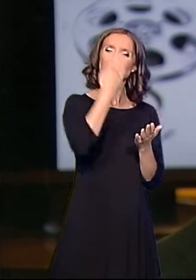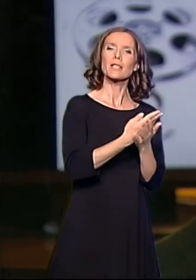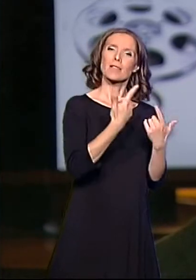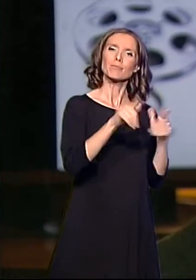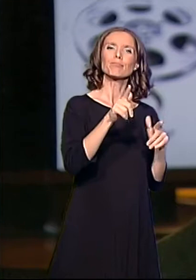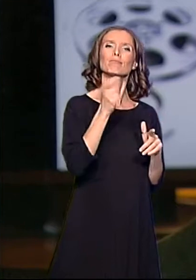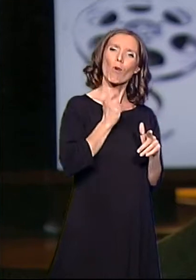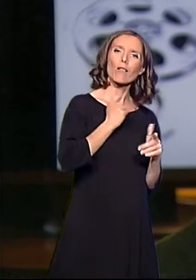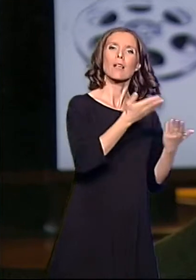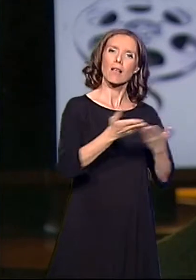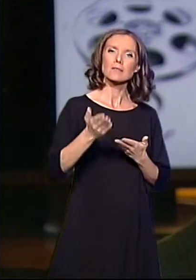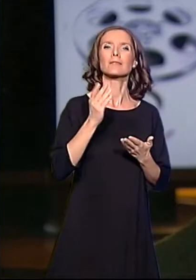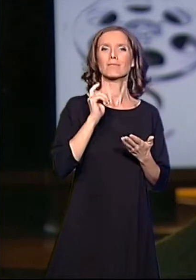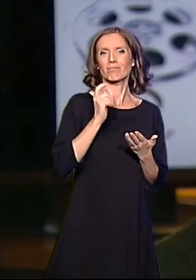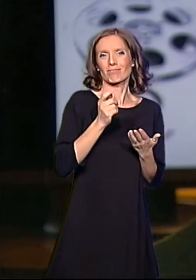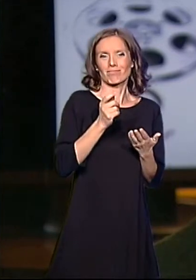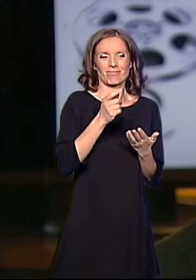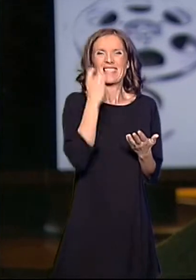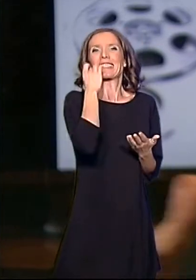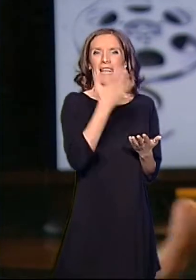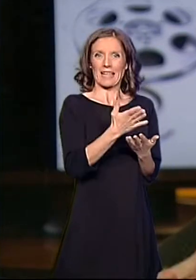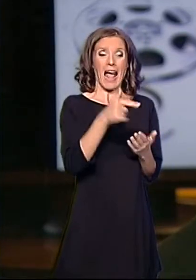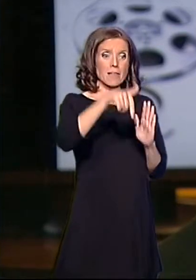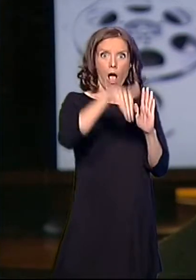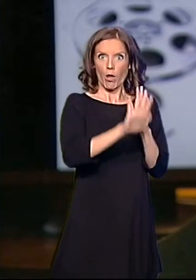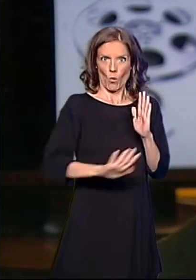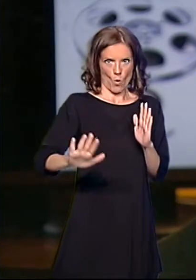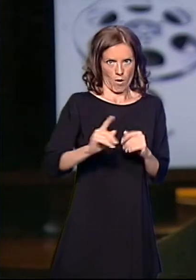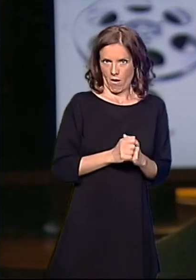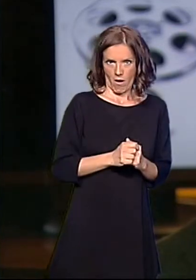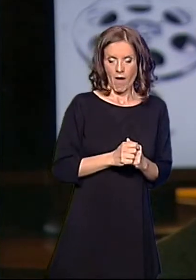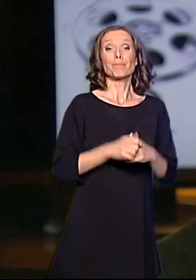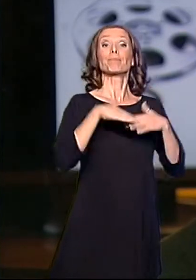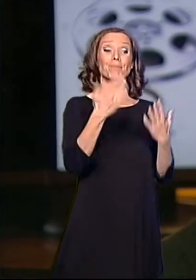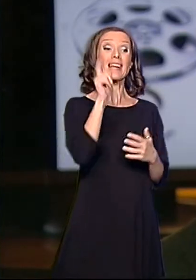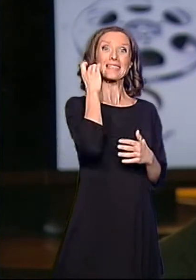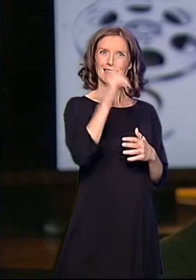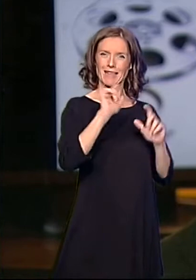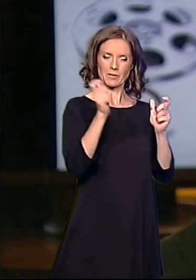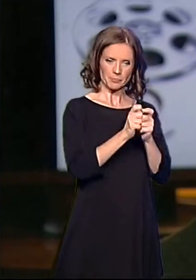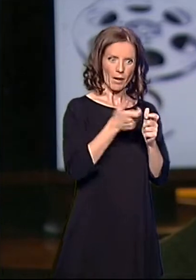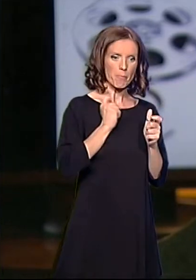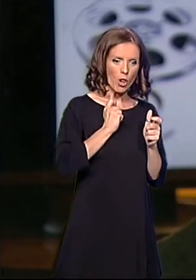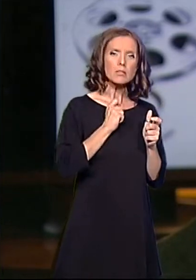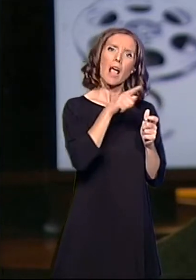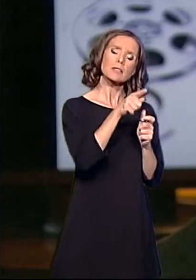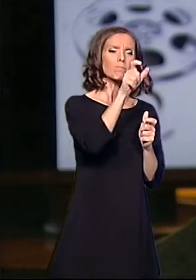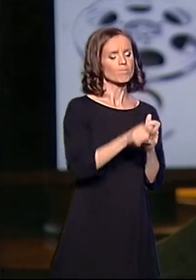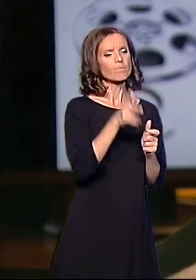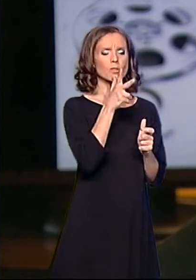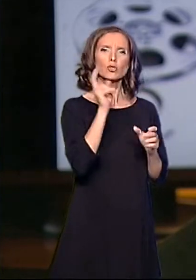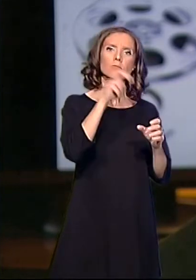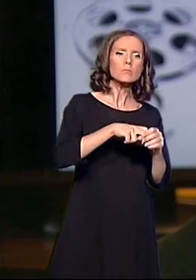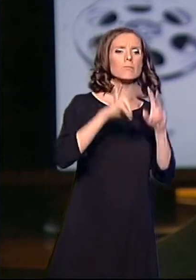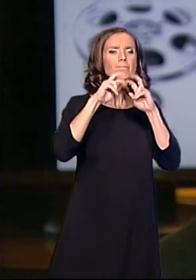u istragu o ubistvu. Nešto što je nezamislivo za taj diskriminatorski svet, to je da ga